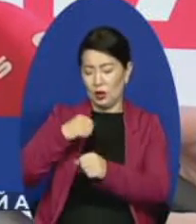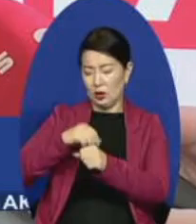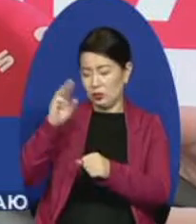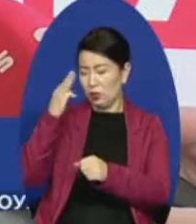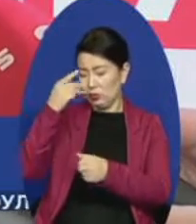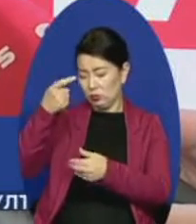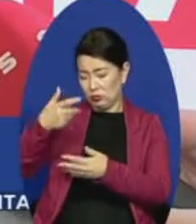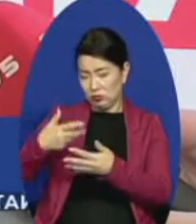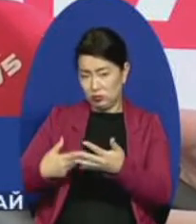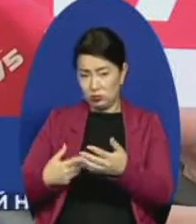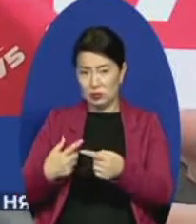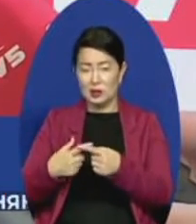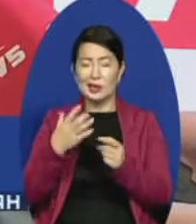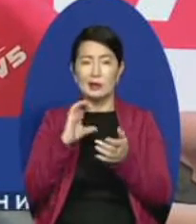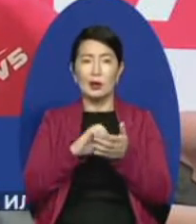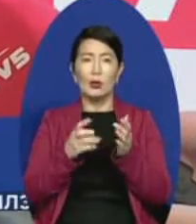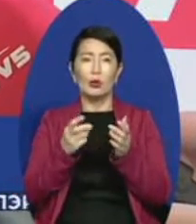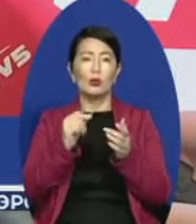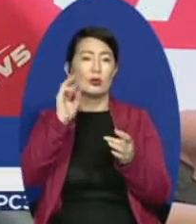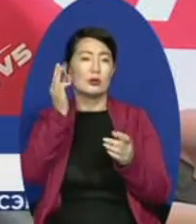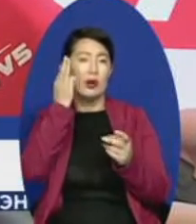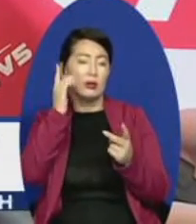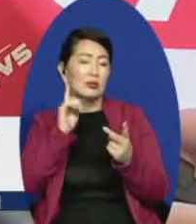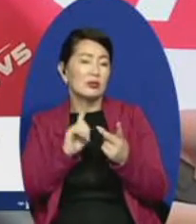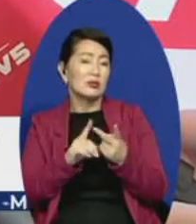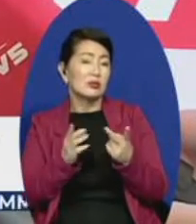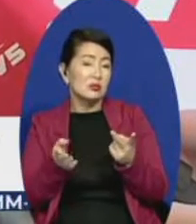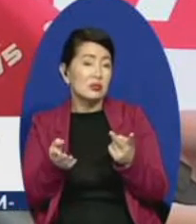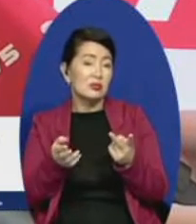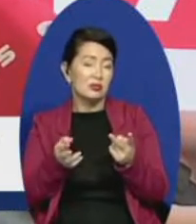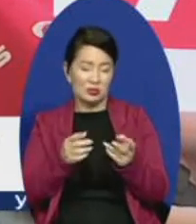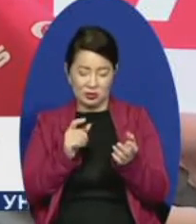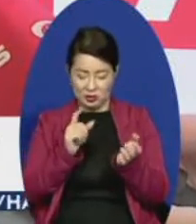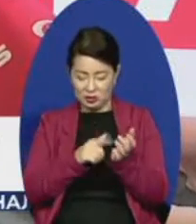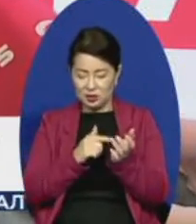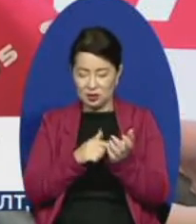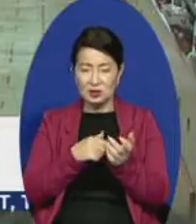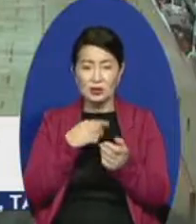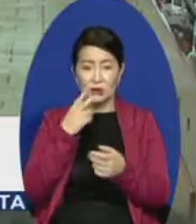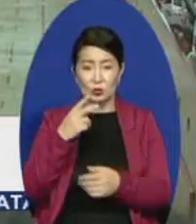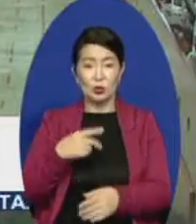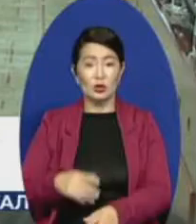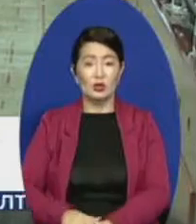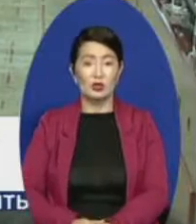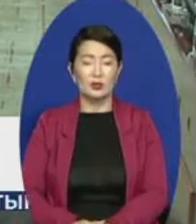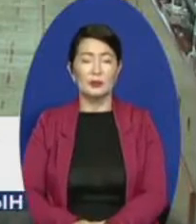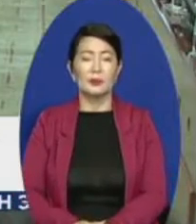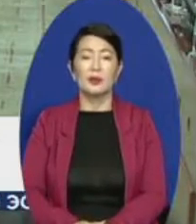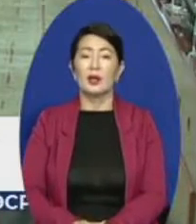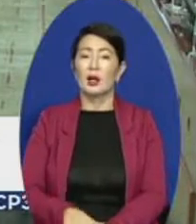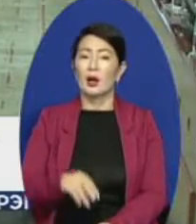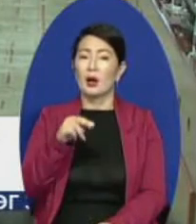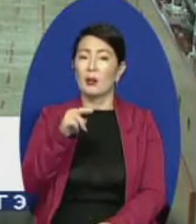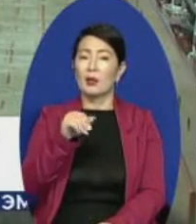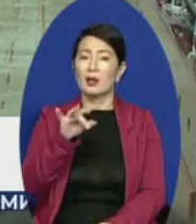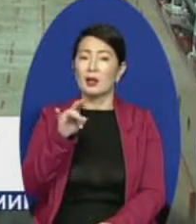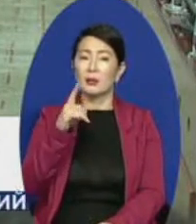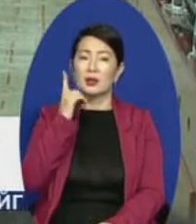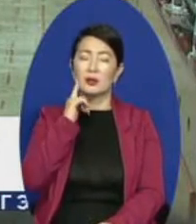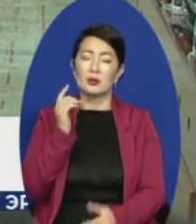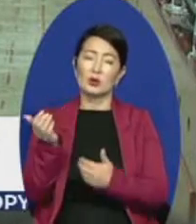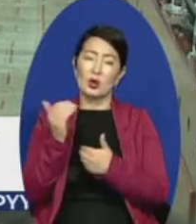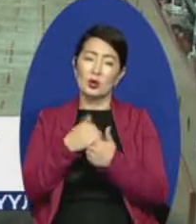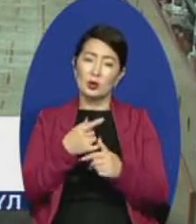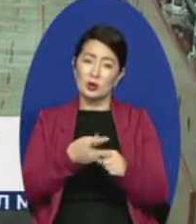тод, санхүүжилт нь ил тод, шударга байх юм шаардлагатай гэж би боддгийн. Парламент дэх эмэгтэйчүүдийн